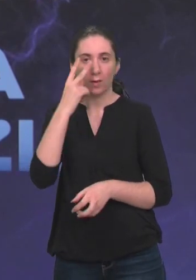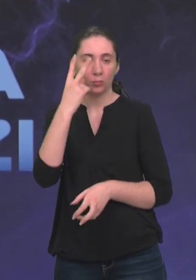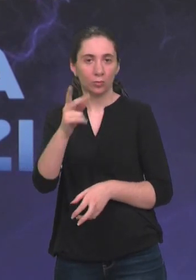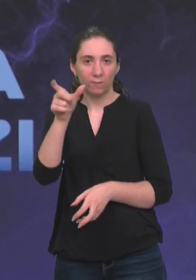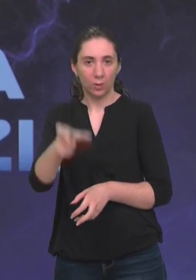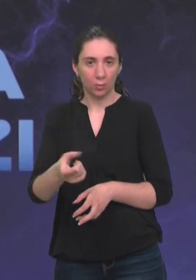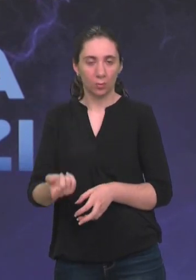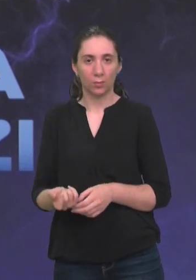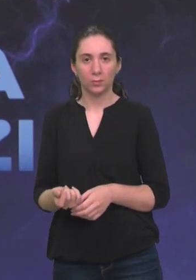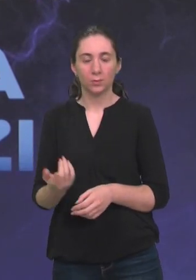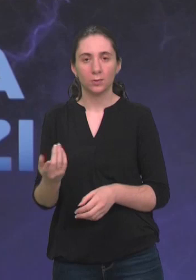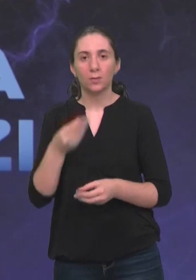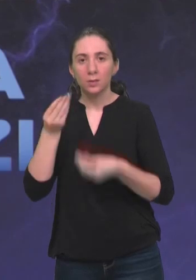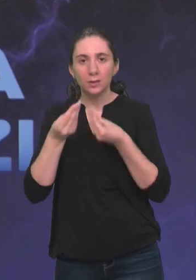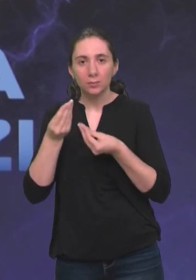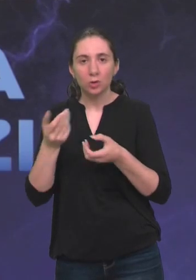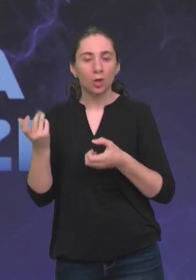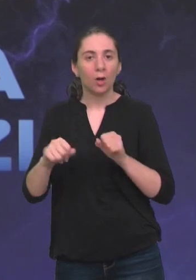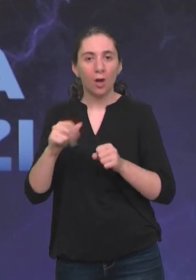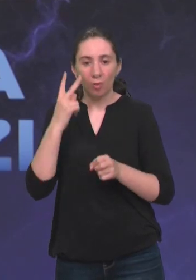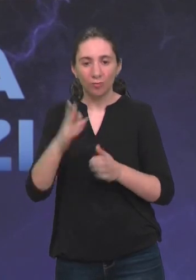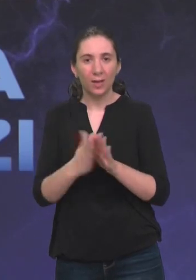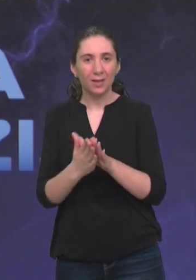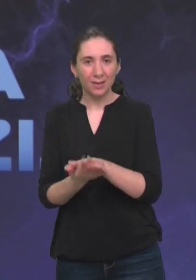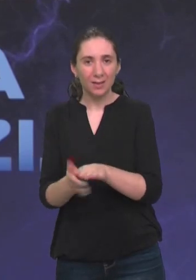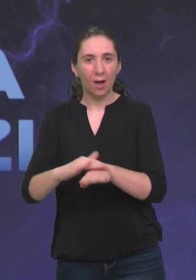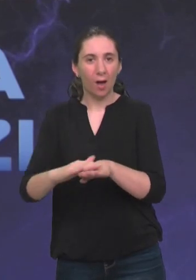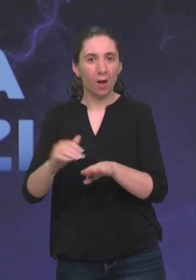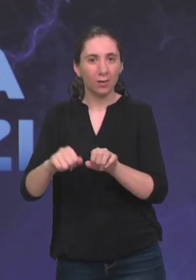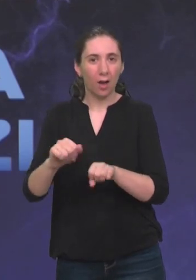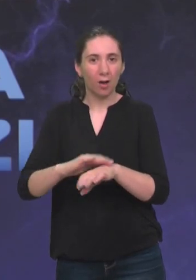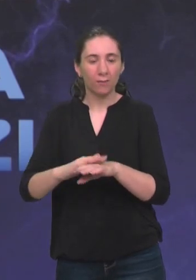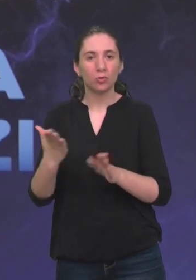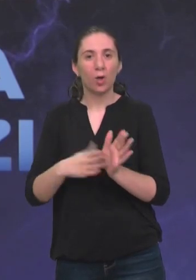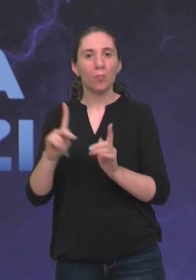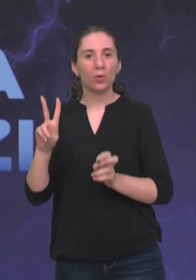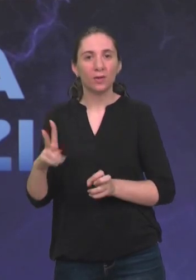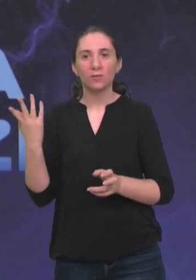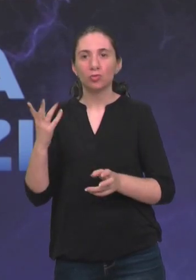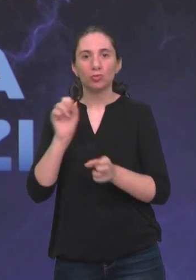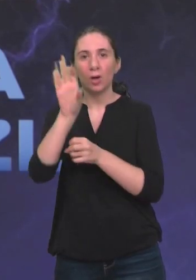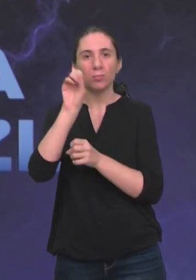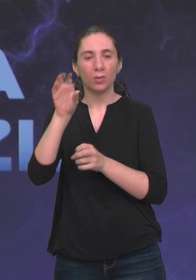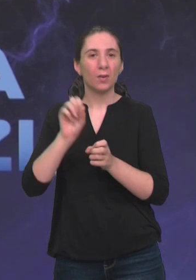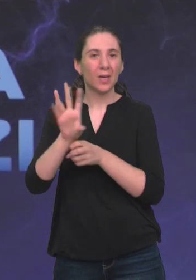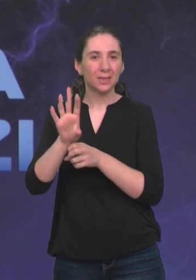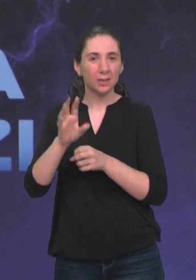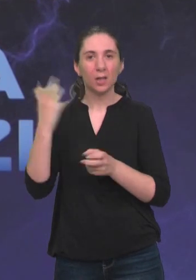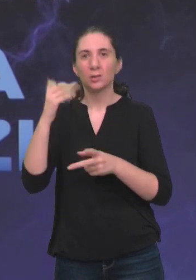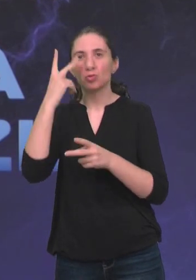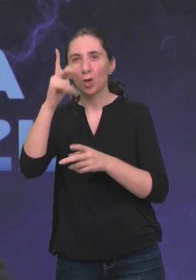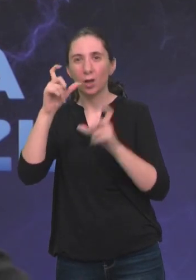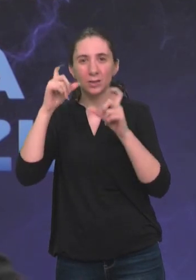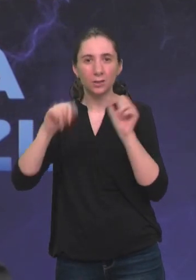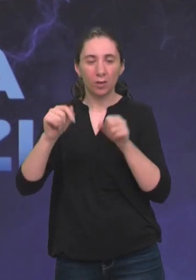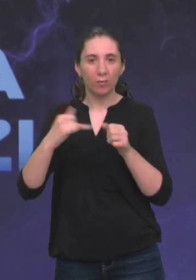jel? Da im se ispriča evo kako izgledaju korice od knjige, šta su motivi, što se vrti na slajdovima prezentacije koja je upravo